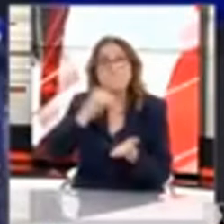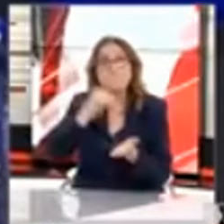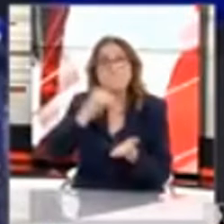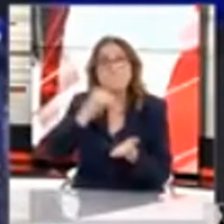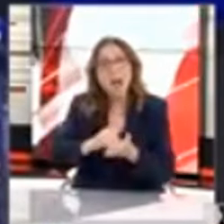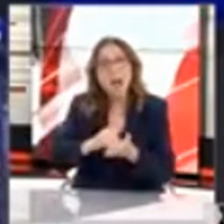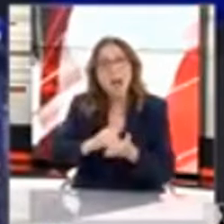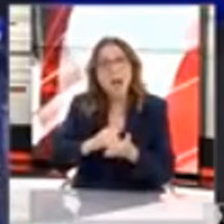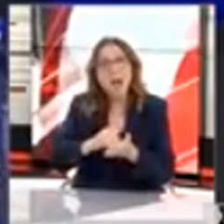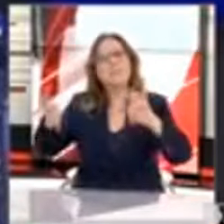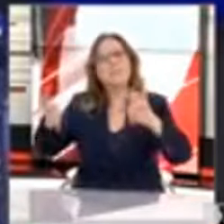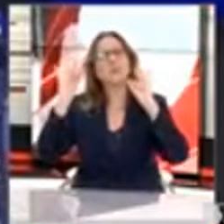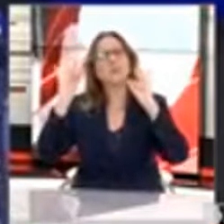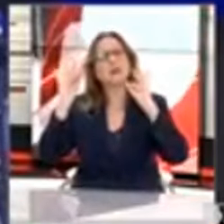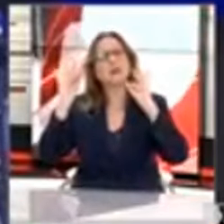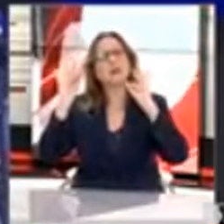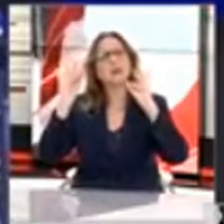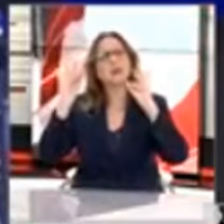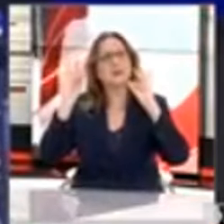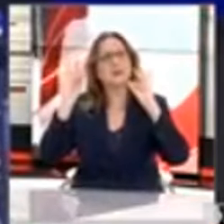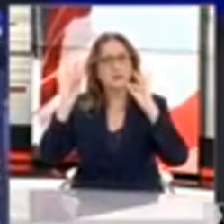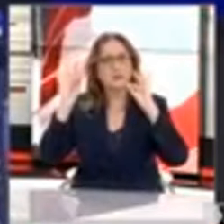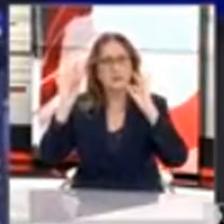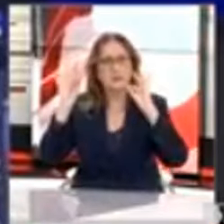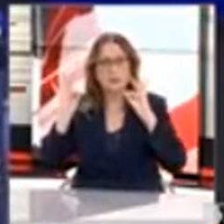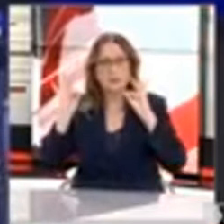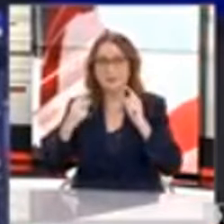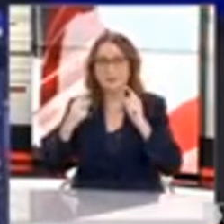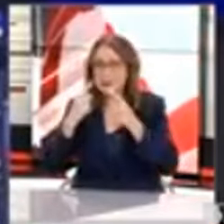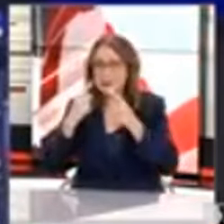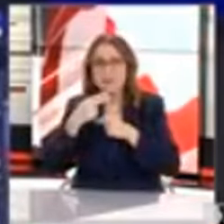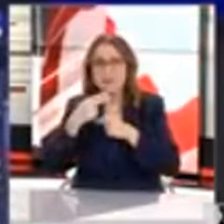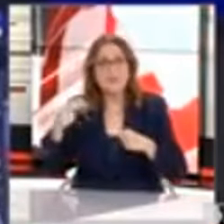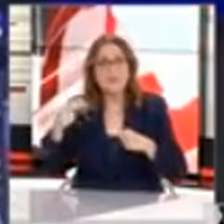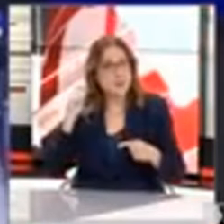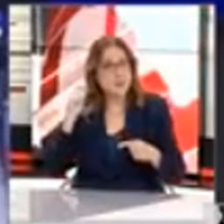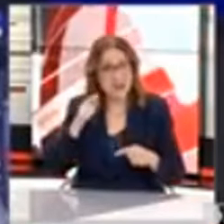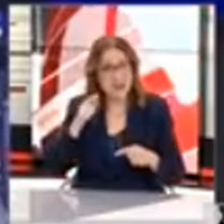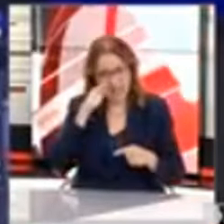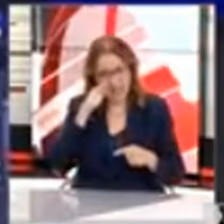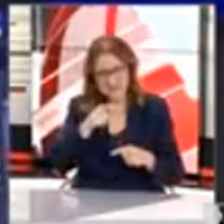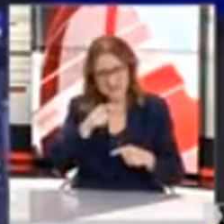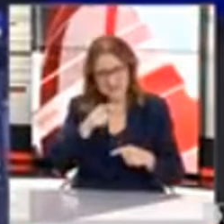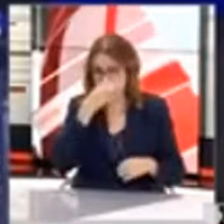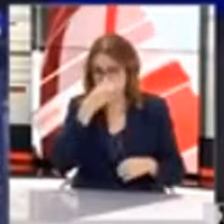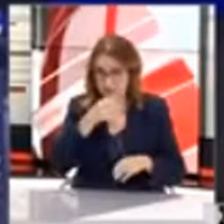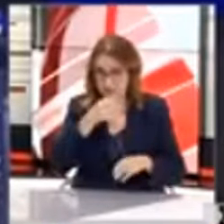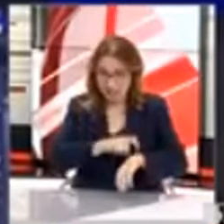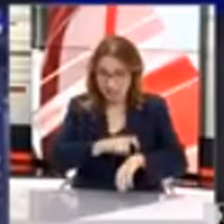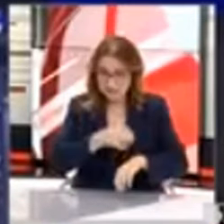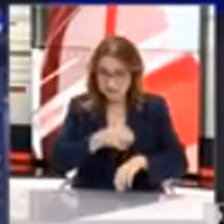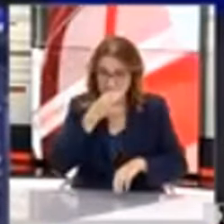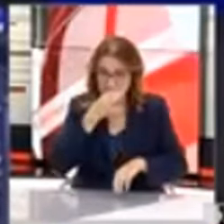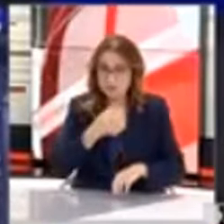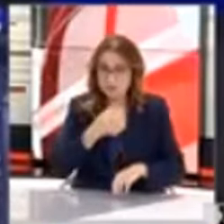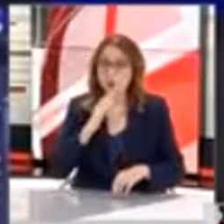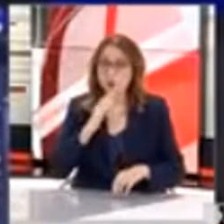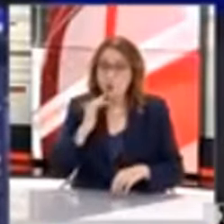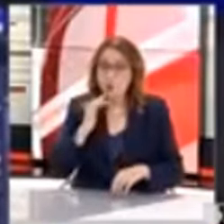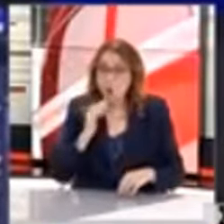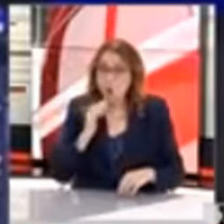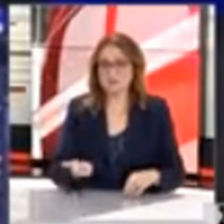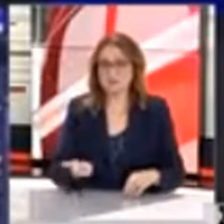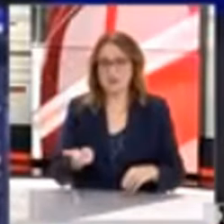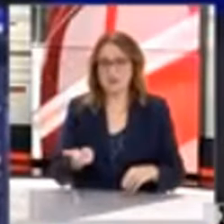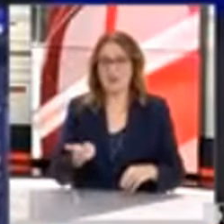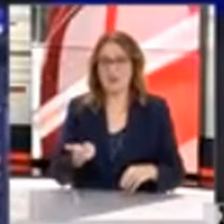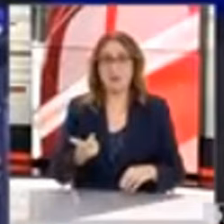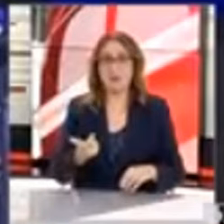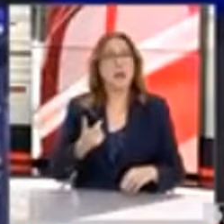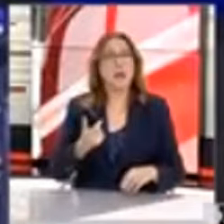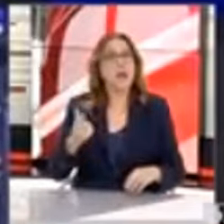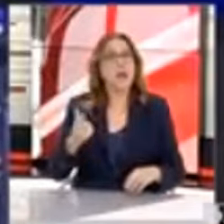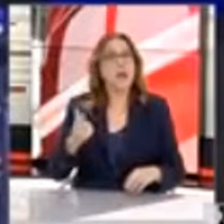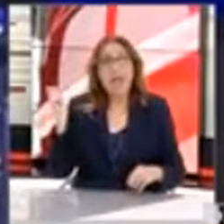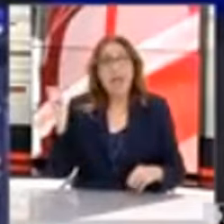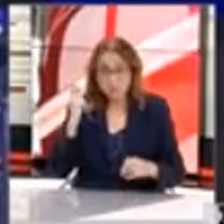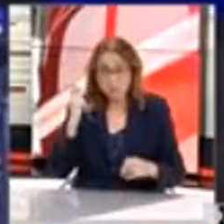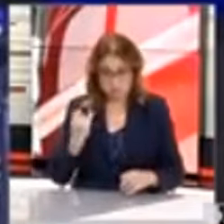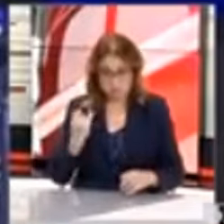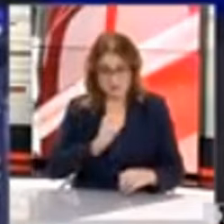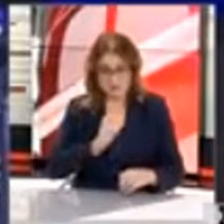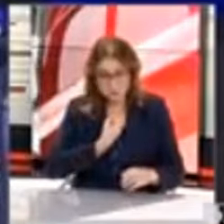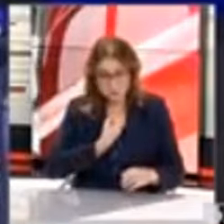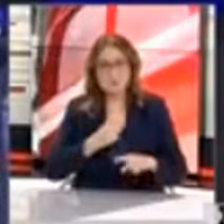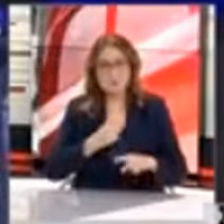εξαιρετικά σαφείς όταν μιλάτε για τα θέματα της εθνικότητας και της γλώσσας. Ωστόσο, δεν υπάρχει η ίδια ξεκάθαρη